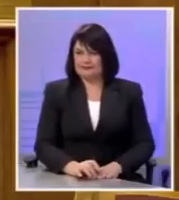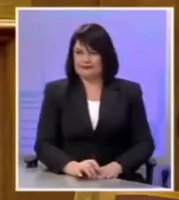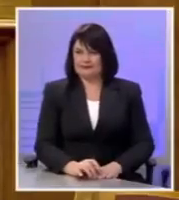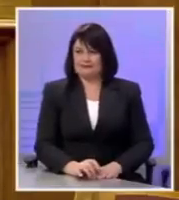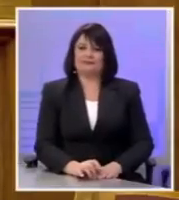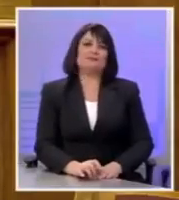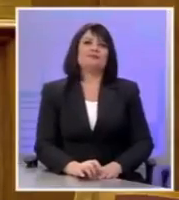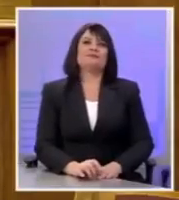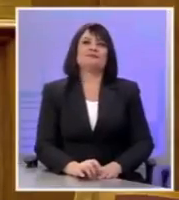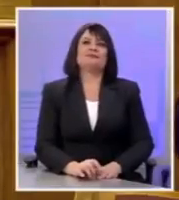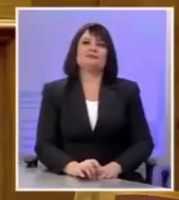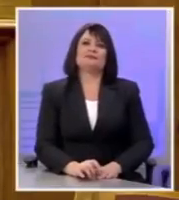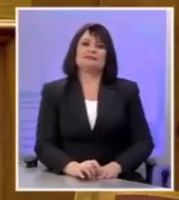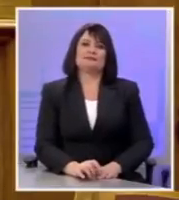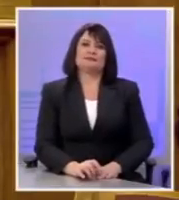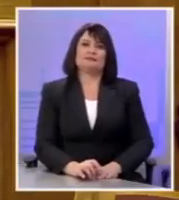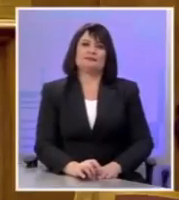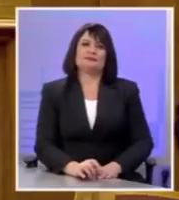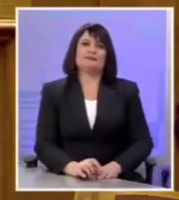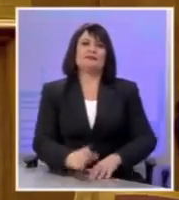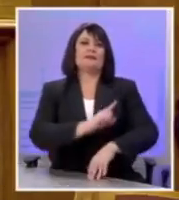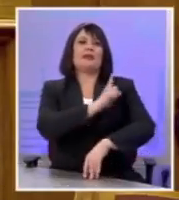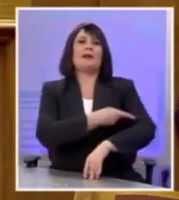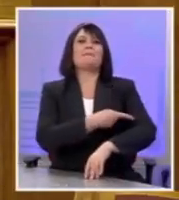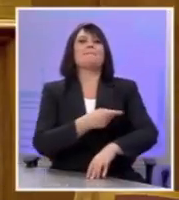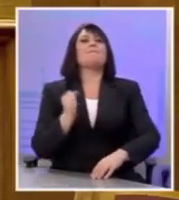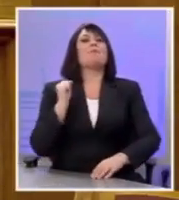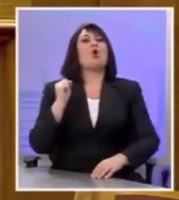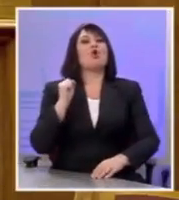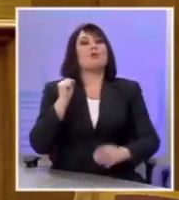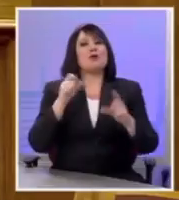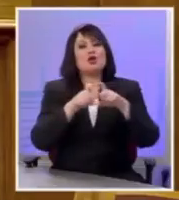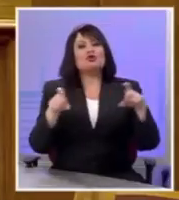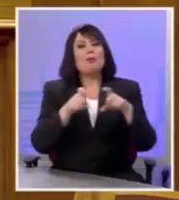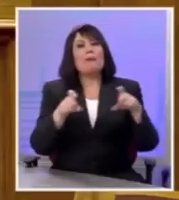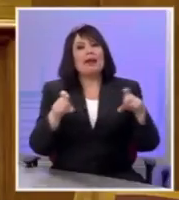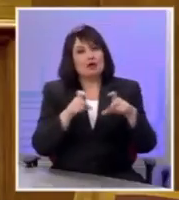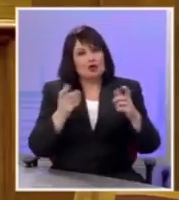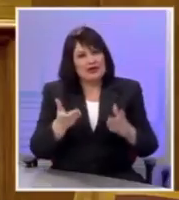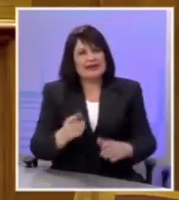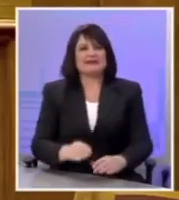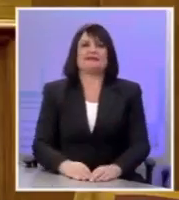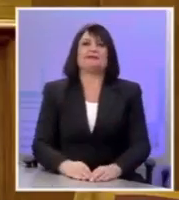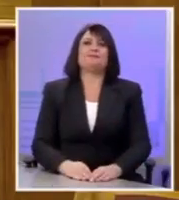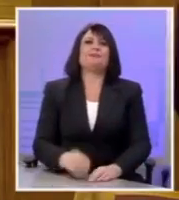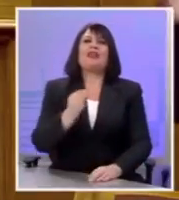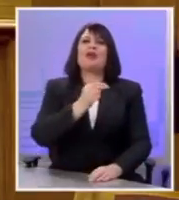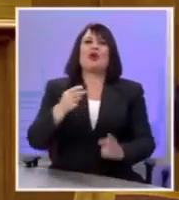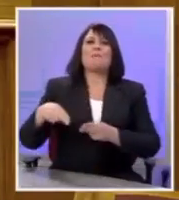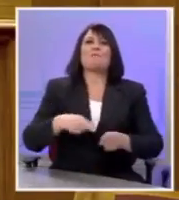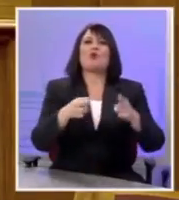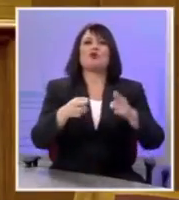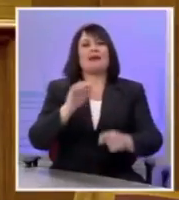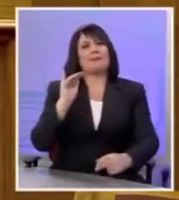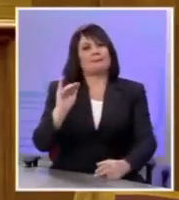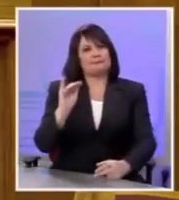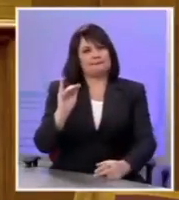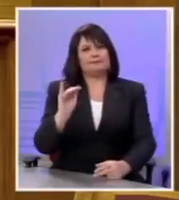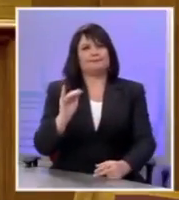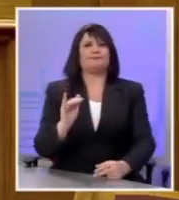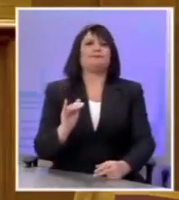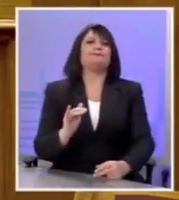Πάμε τώρα στο ερώτημα των προνομιούχων μετοχών και το ερώτημα που έσθεσα στον κύριο Θεοχάρη. Ο χρόνος του τελείωσε για